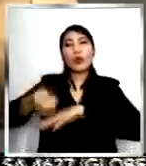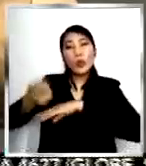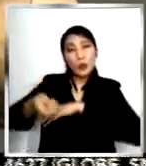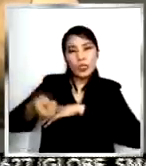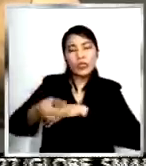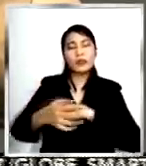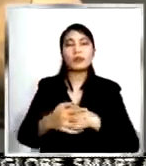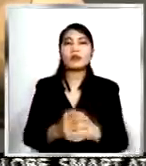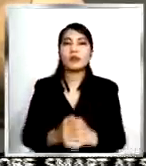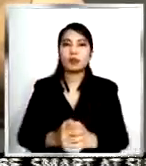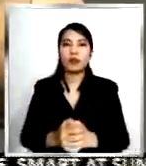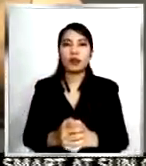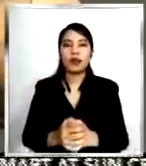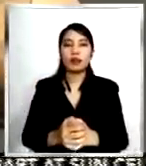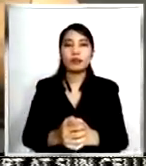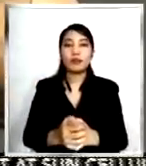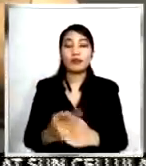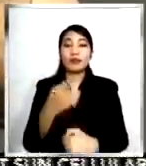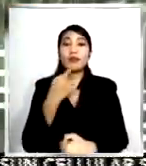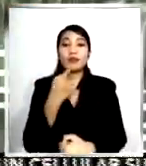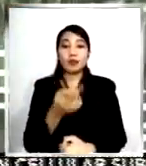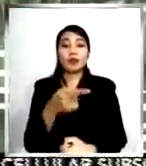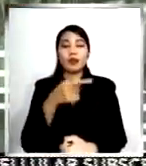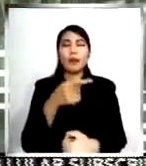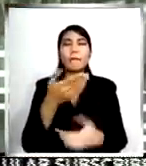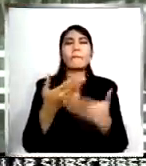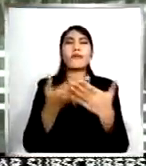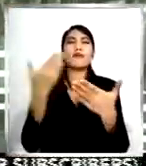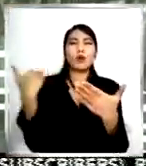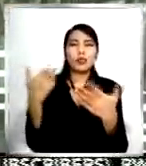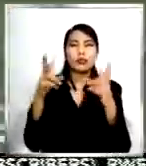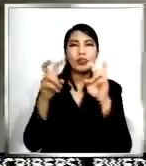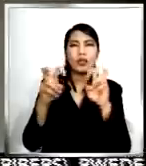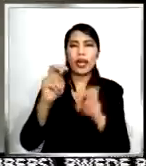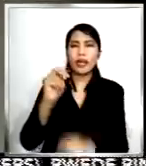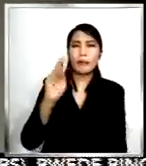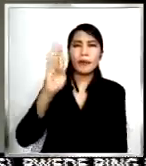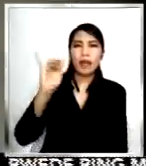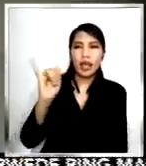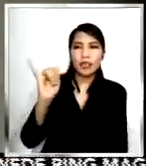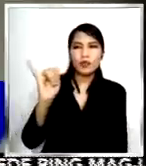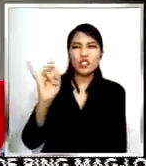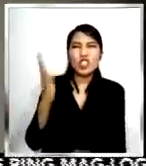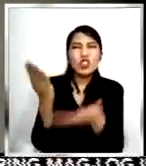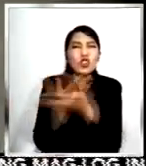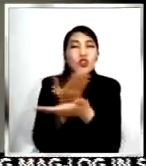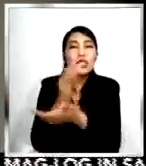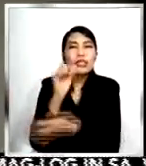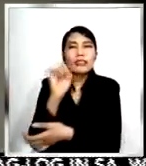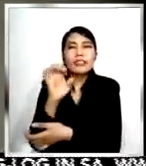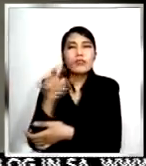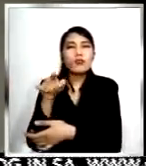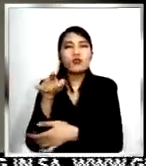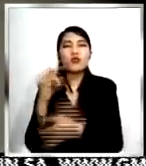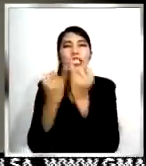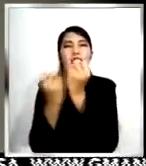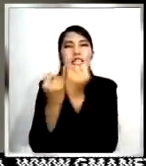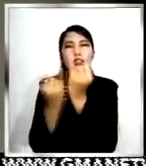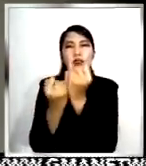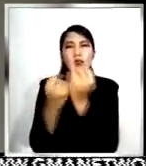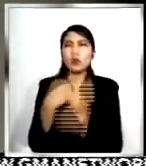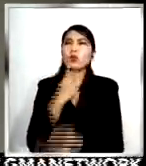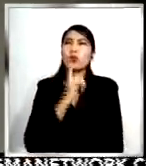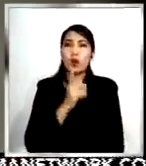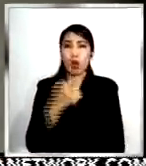hepe ng National Bureau of Investigation o NBI, bago pa sa kanya ang PhilHealth. I admit, ano bang alam ko sa public health? Of